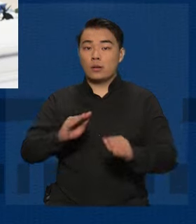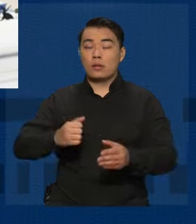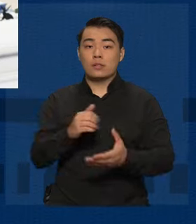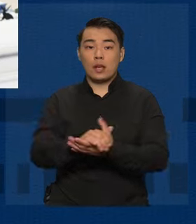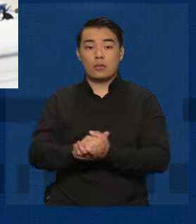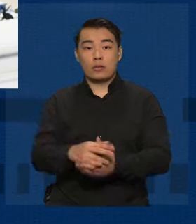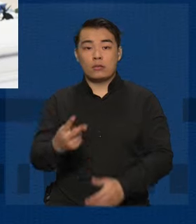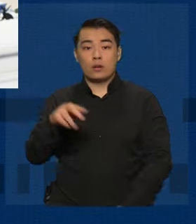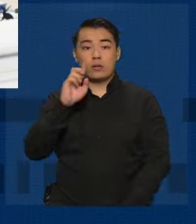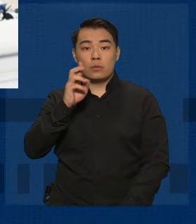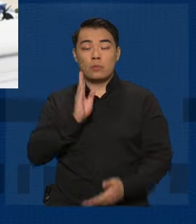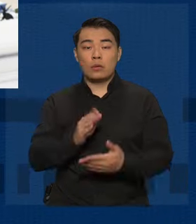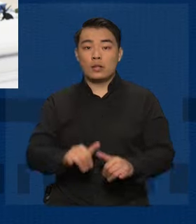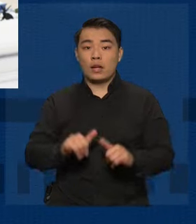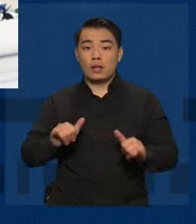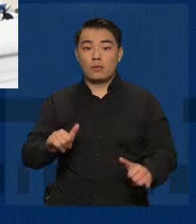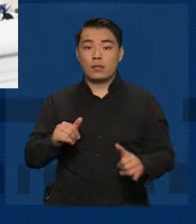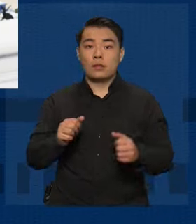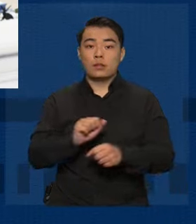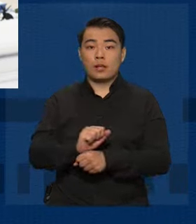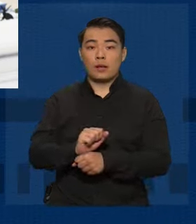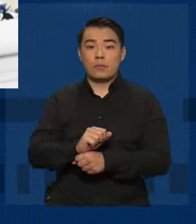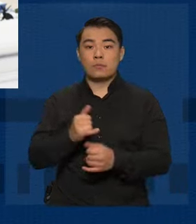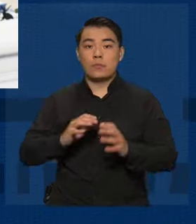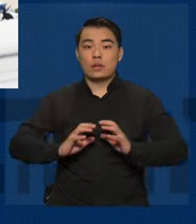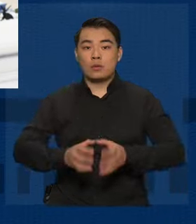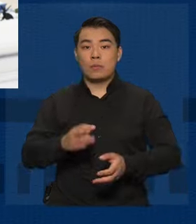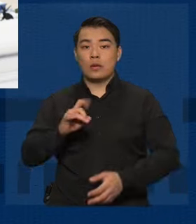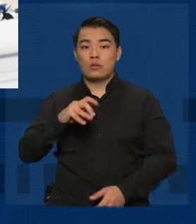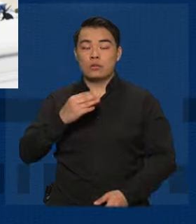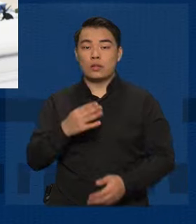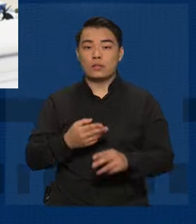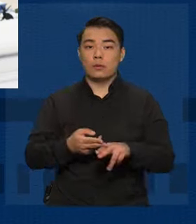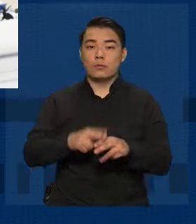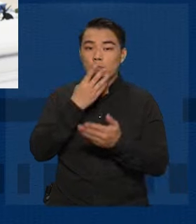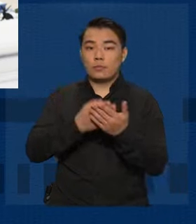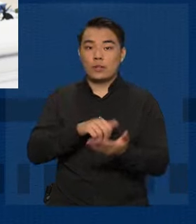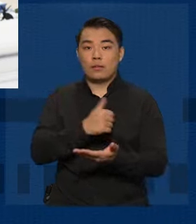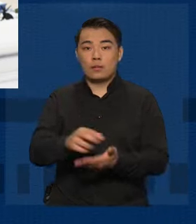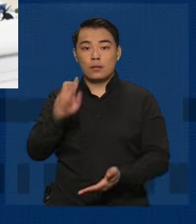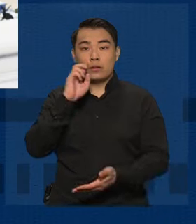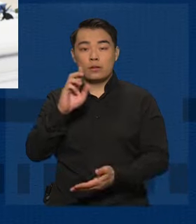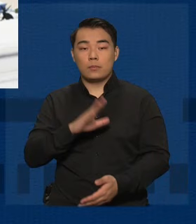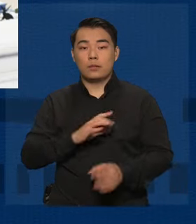взаимодействие двух стран поможет и развитие транскаспийского международного маршрута, отметил глава нашего